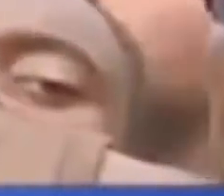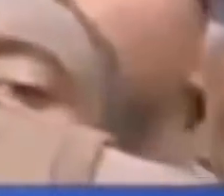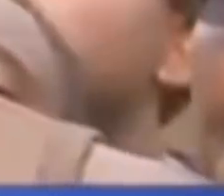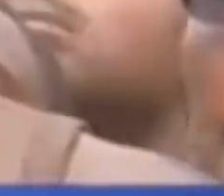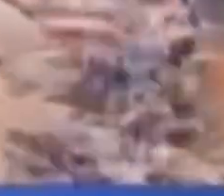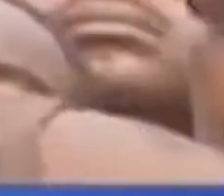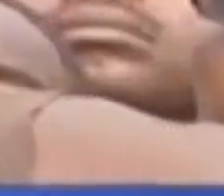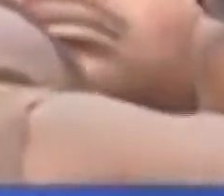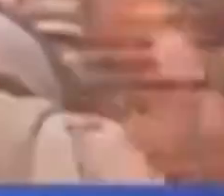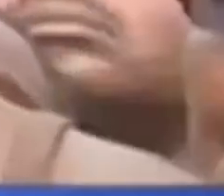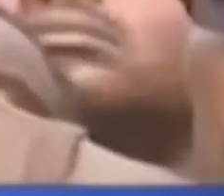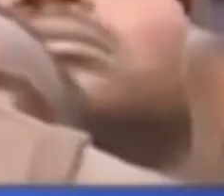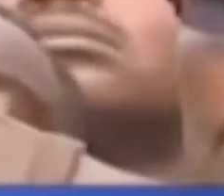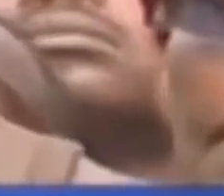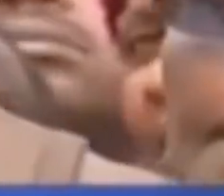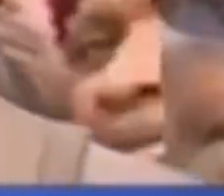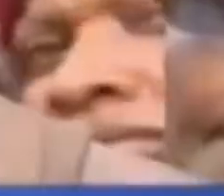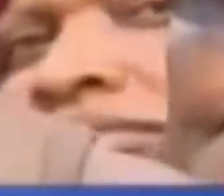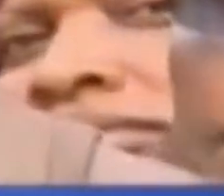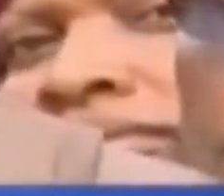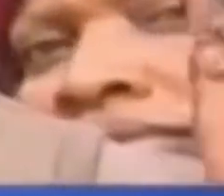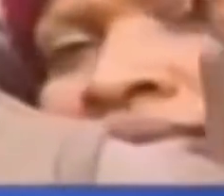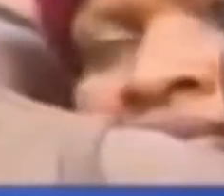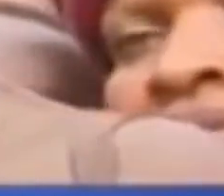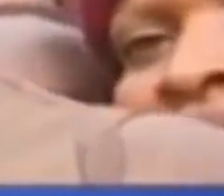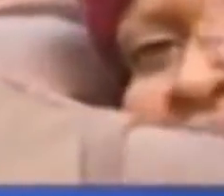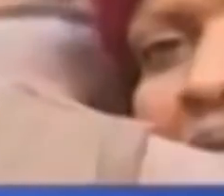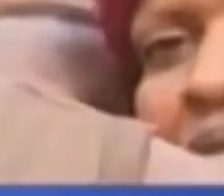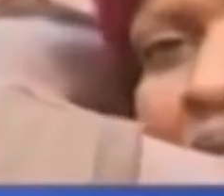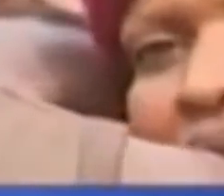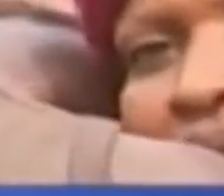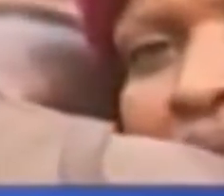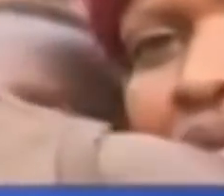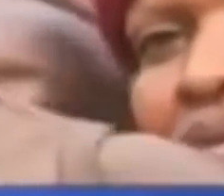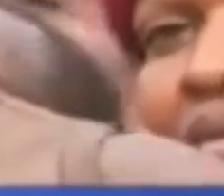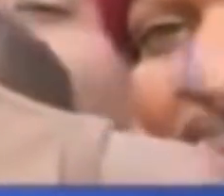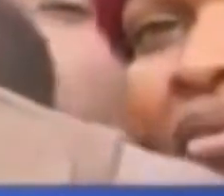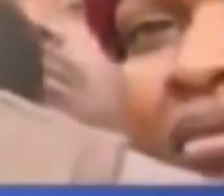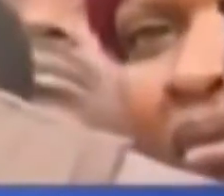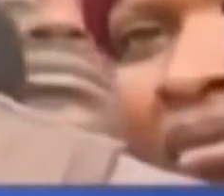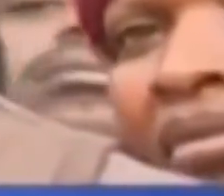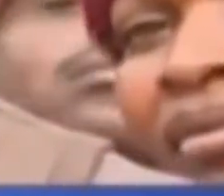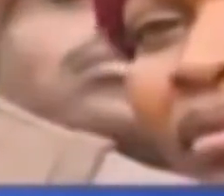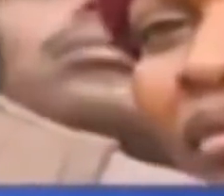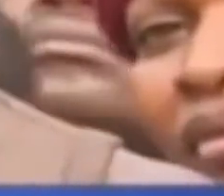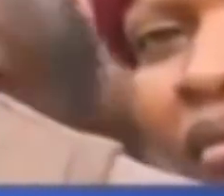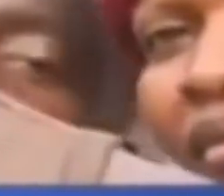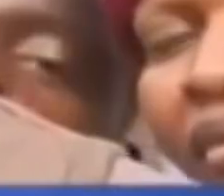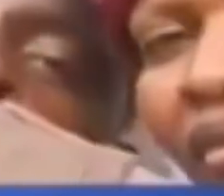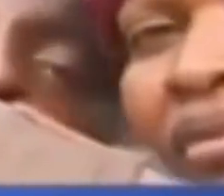Nikaona mtu mmoja ametoka ameelekea upande wa juu. Askari mmoja akapiga risasi